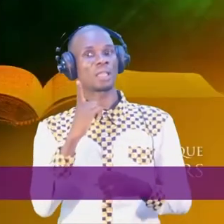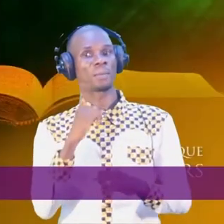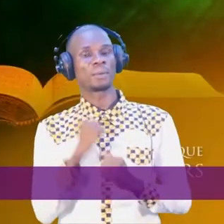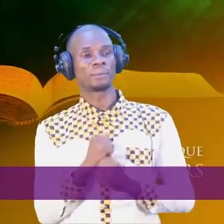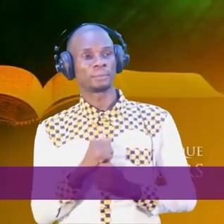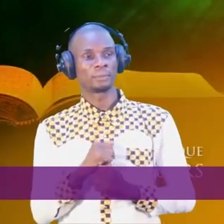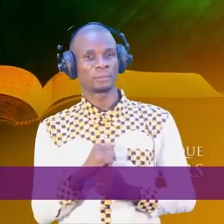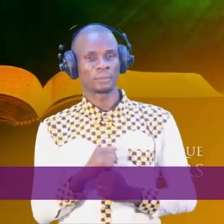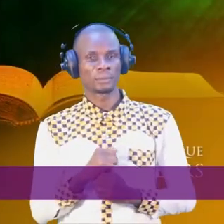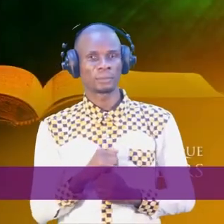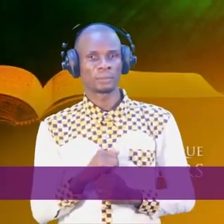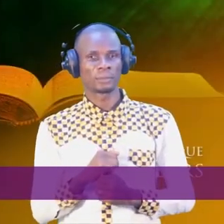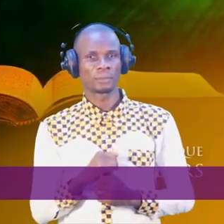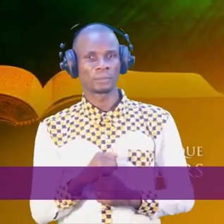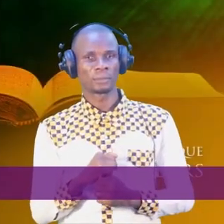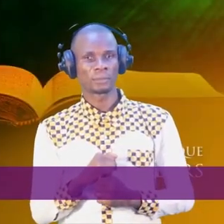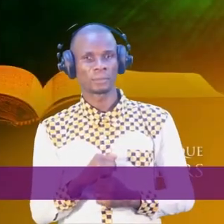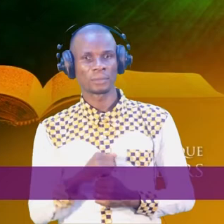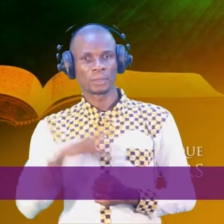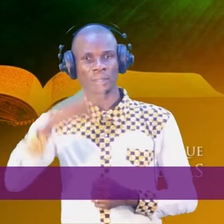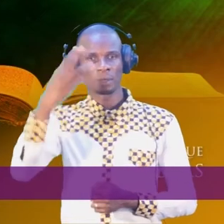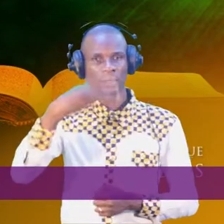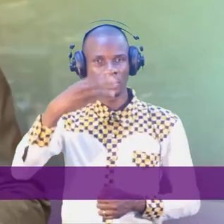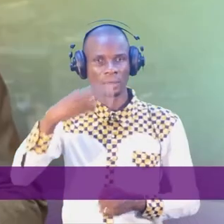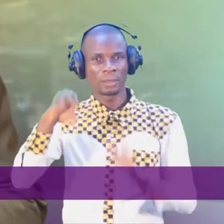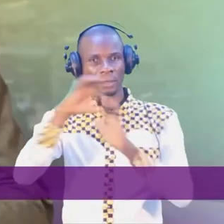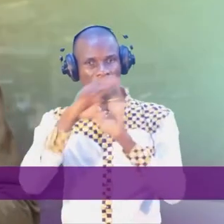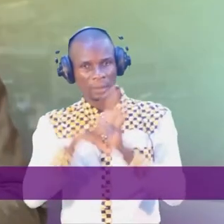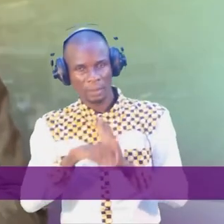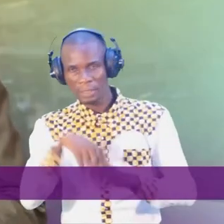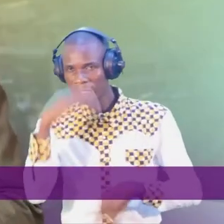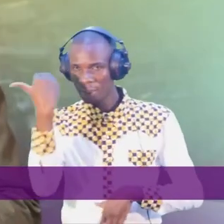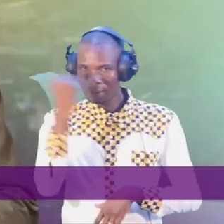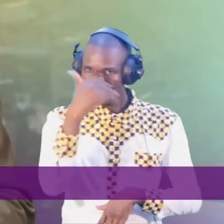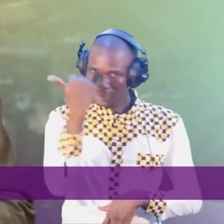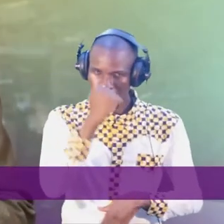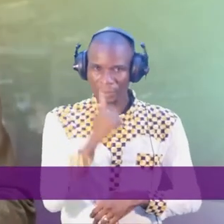5:21, anasema watoto wadogo, jilindeni nafsi zenu na sanamu.